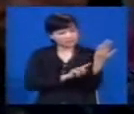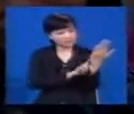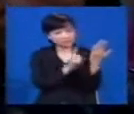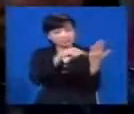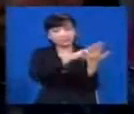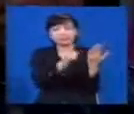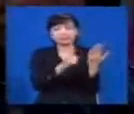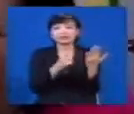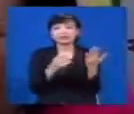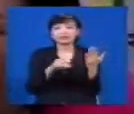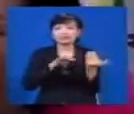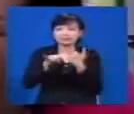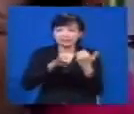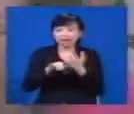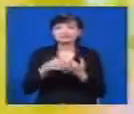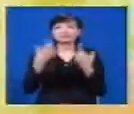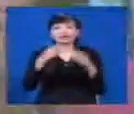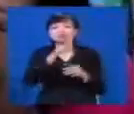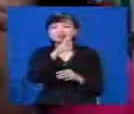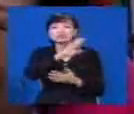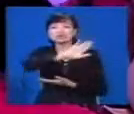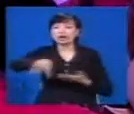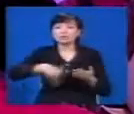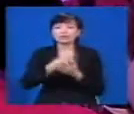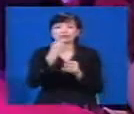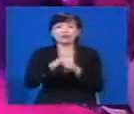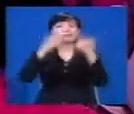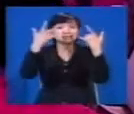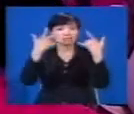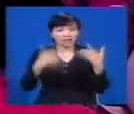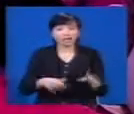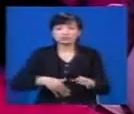ว่าเมื่อทุกอย่างเสร็จแล้วประชาชนช